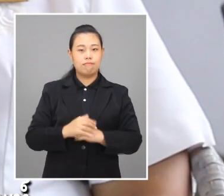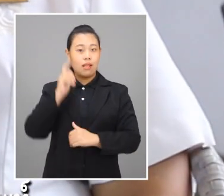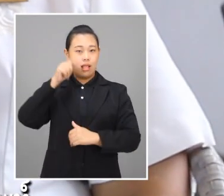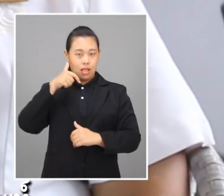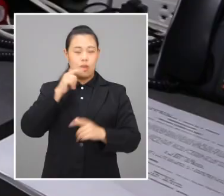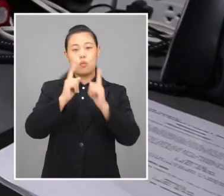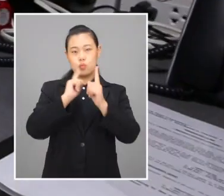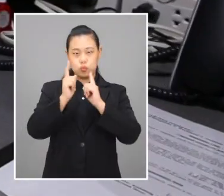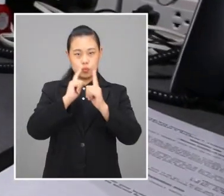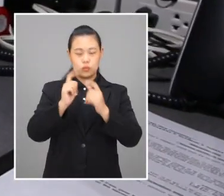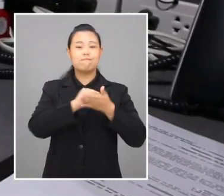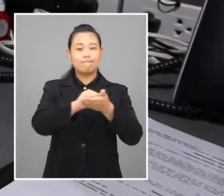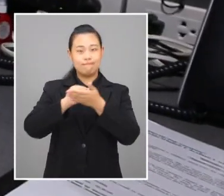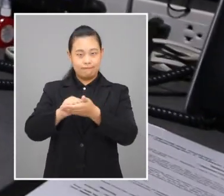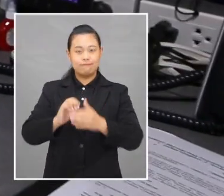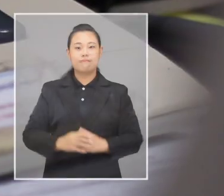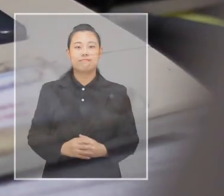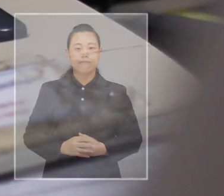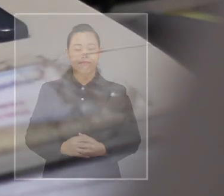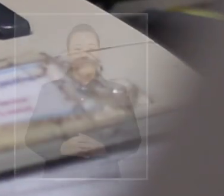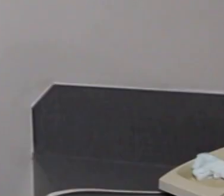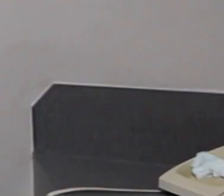รศัพท์